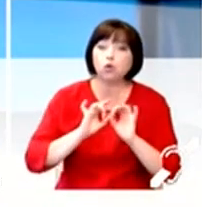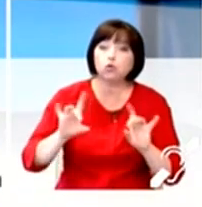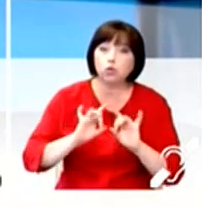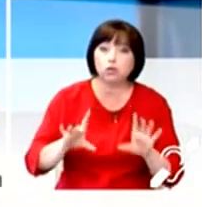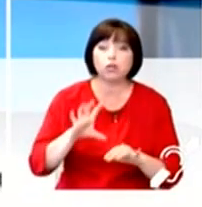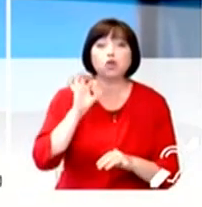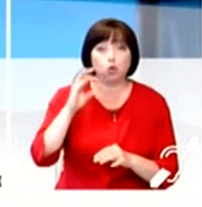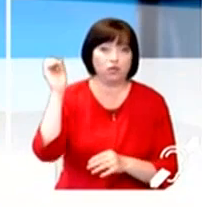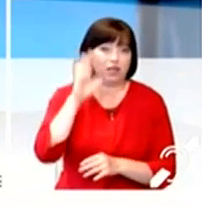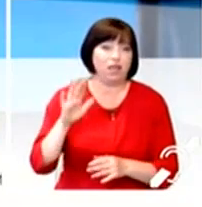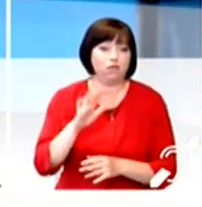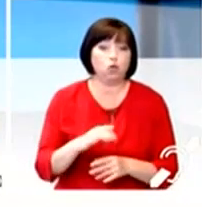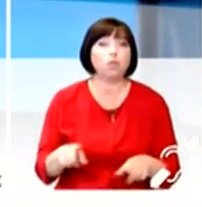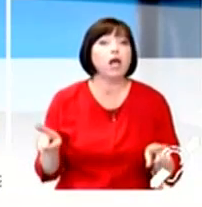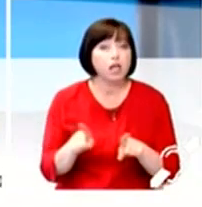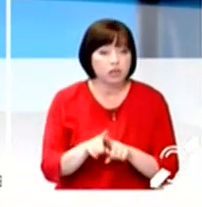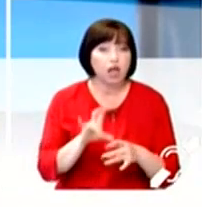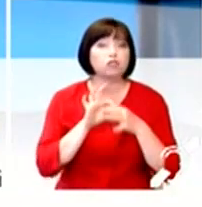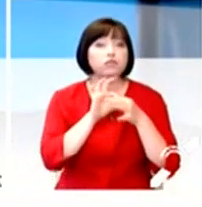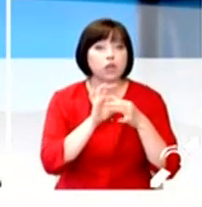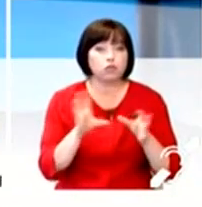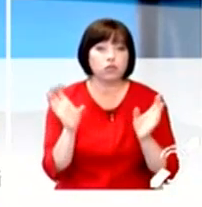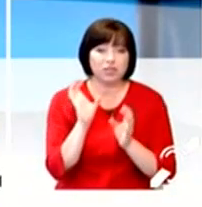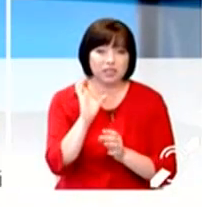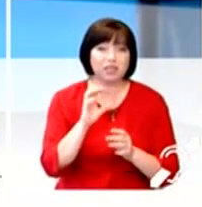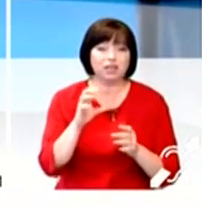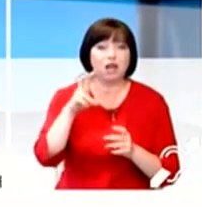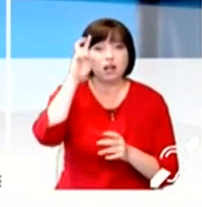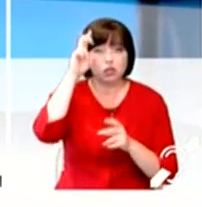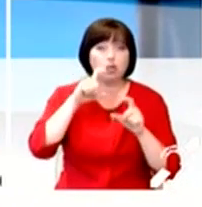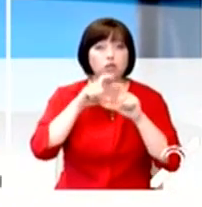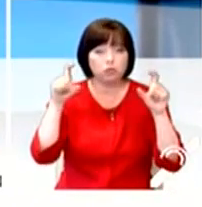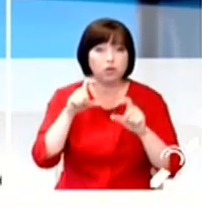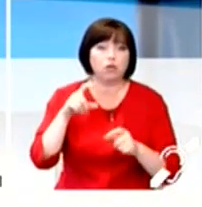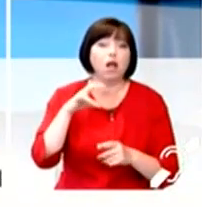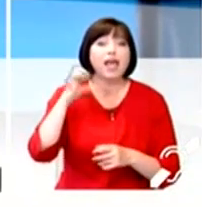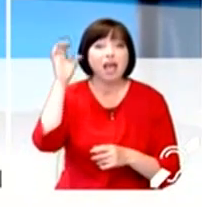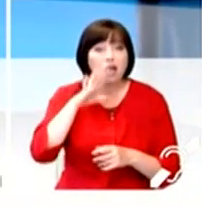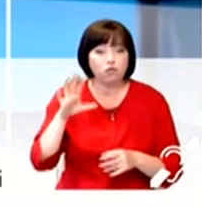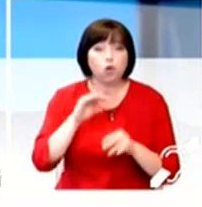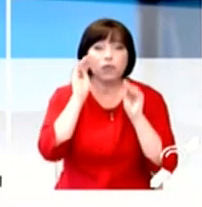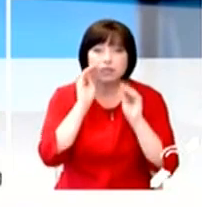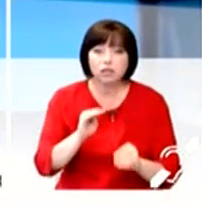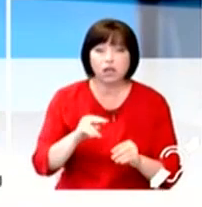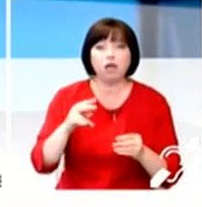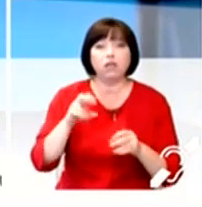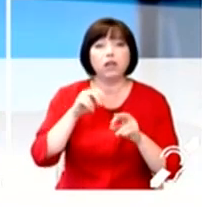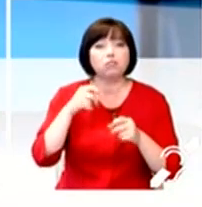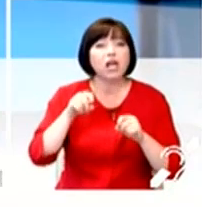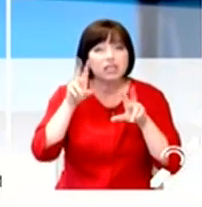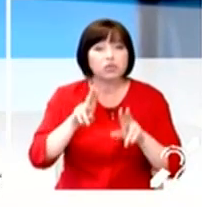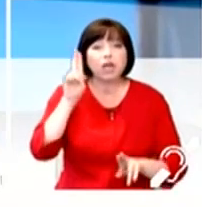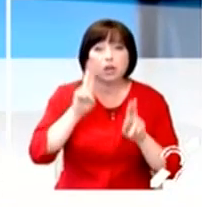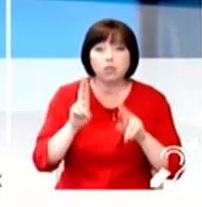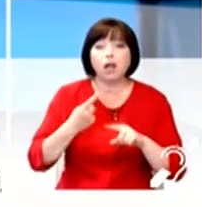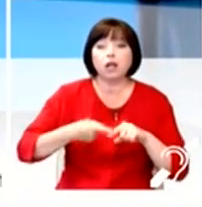partea Uniunii Europene. Totodată, în colaborare cu instituțiile publice, experții europene au elaborat strategii și politici care ar